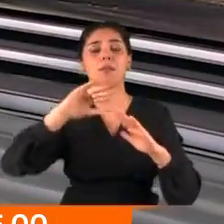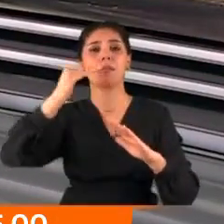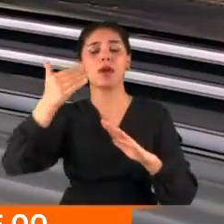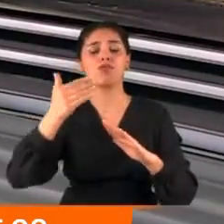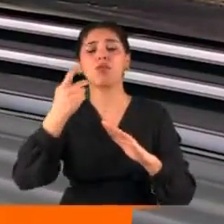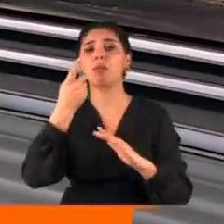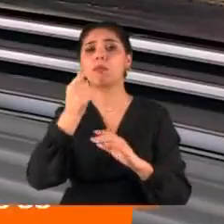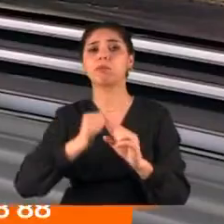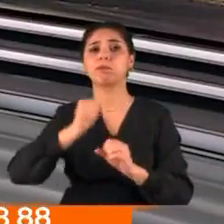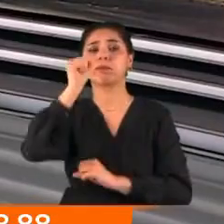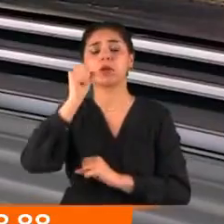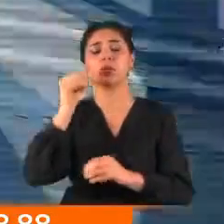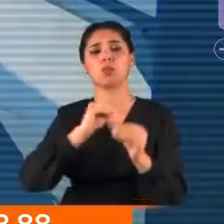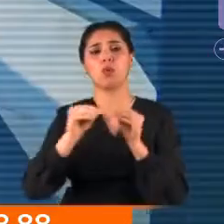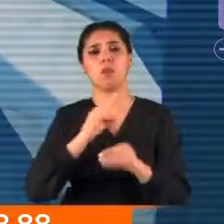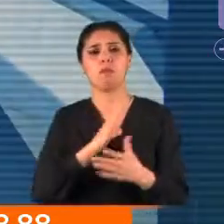geçen fiyatlar.